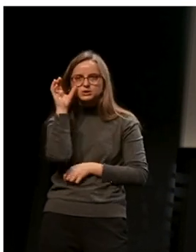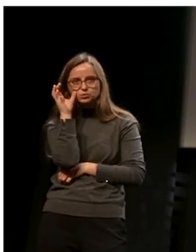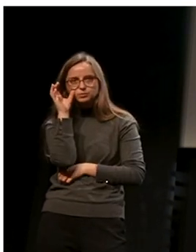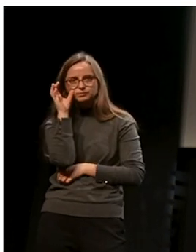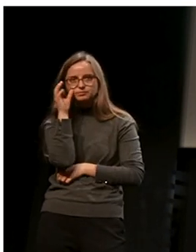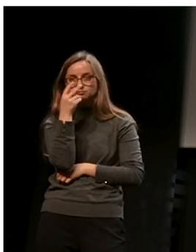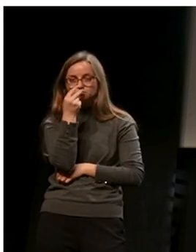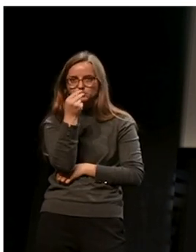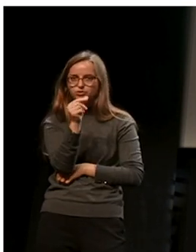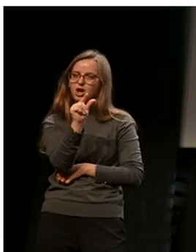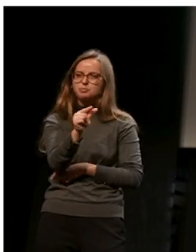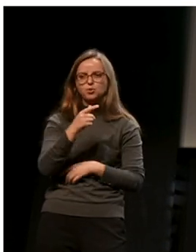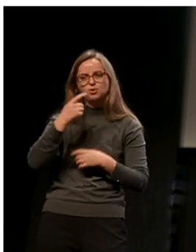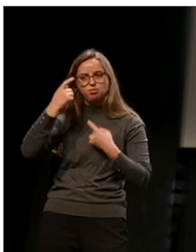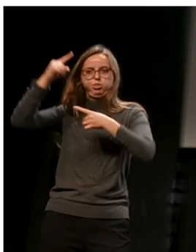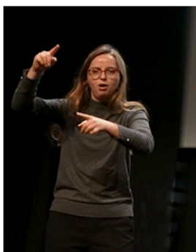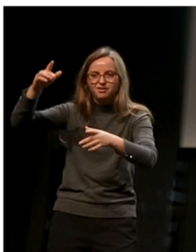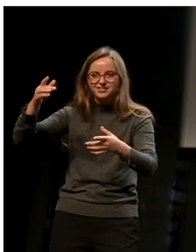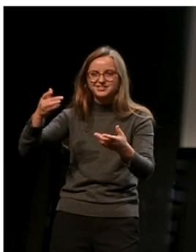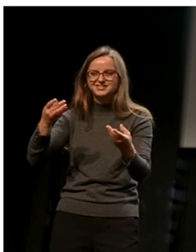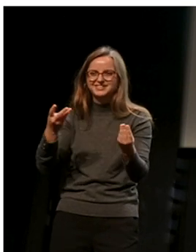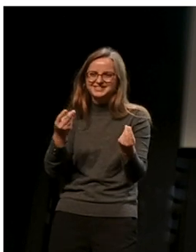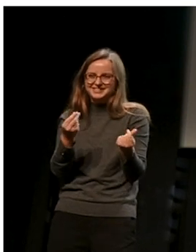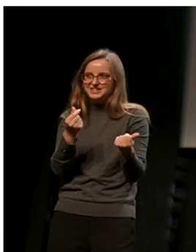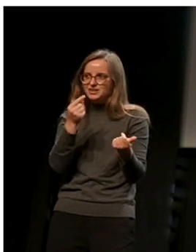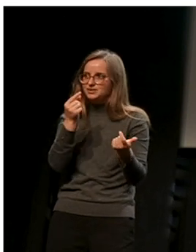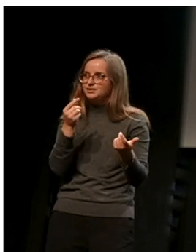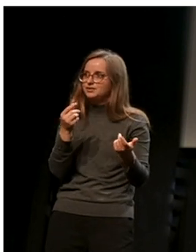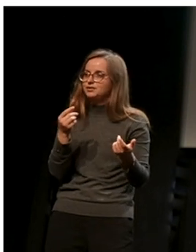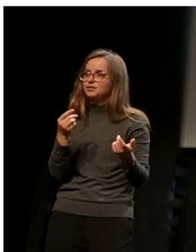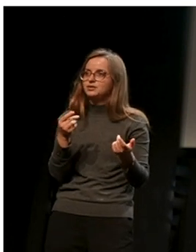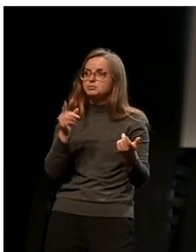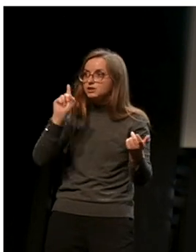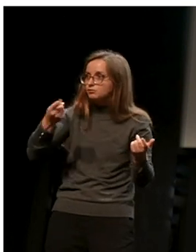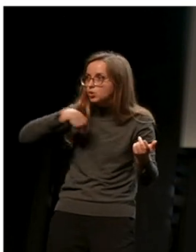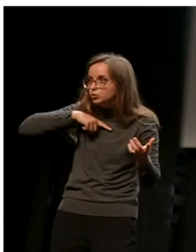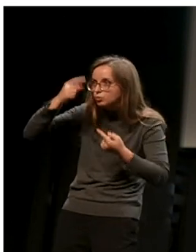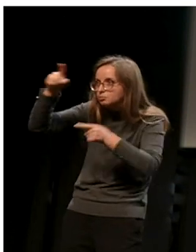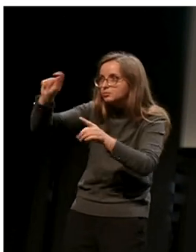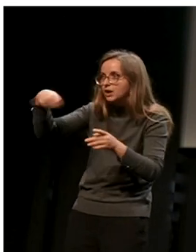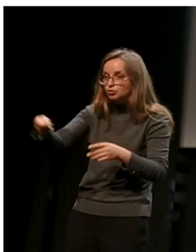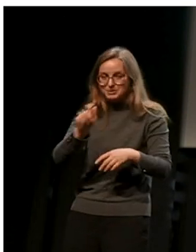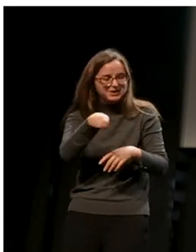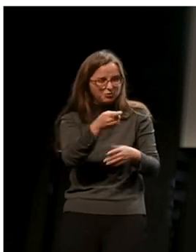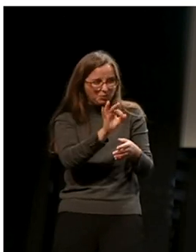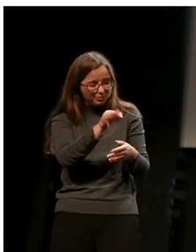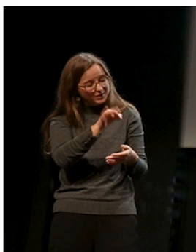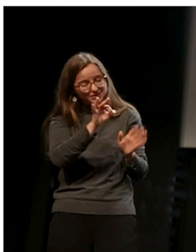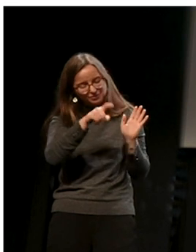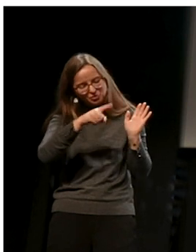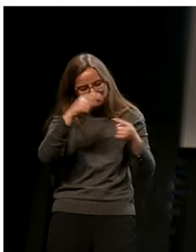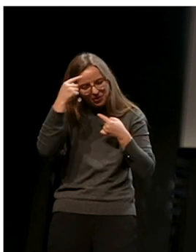une réaction réactionnaire, en fait. Mais c'est comme ça que je l'ai senti. Quoi ? On se doit de réagir. Mais je ne dis pas le contraire. Je dis pas le contraire.